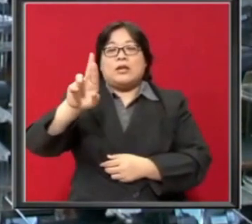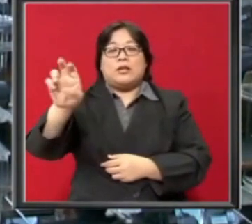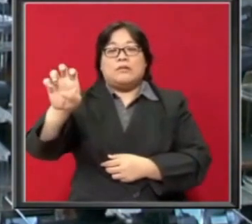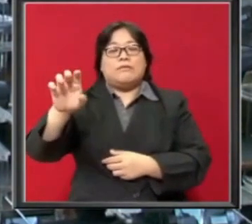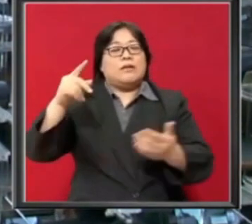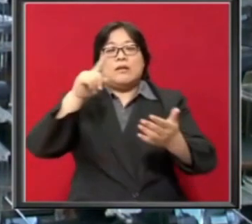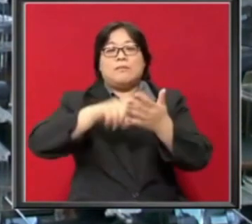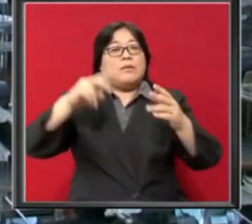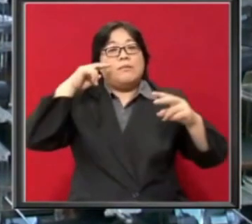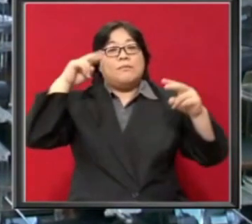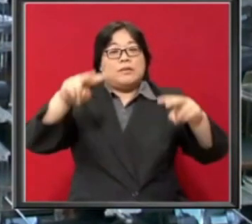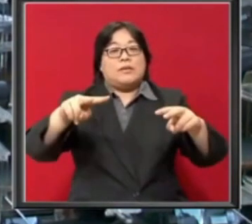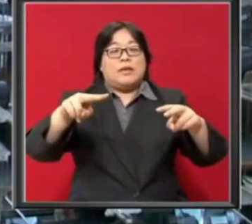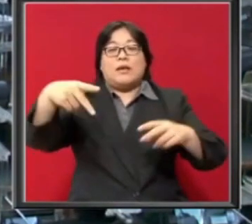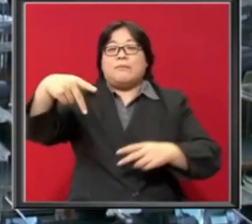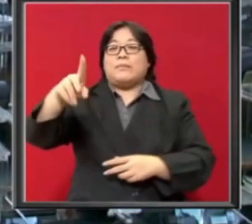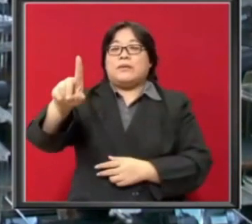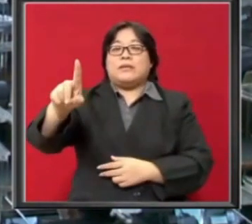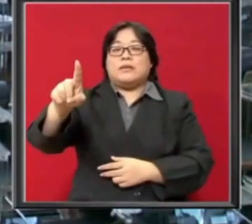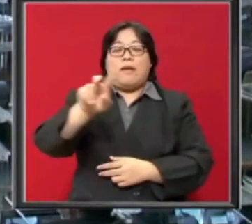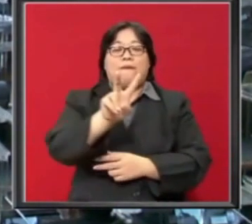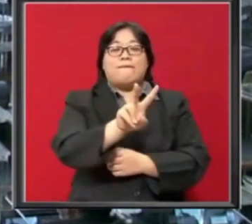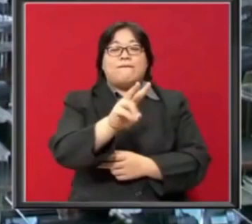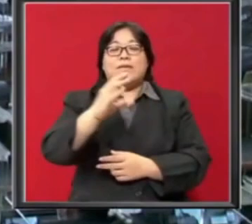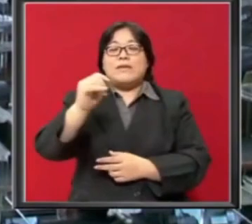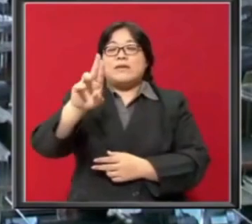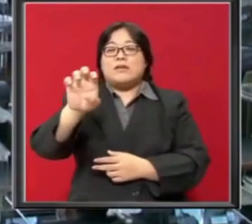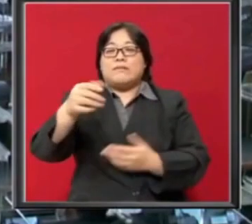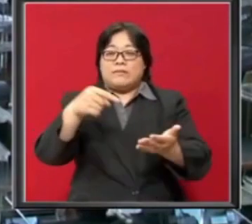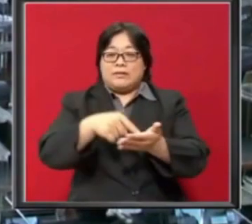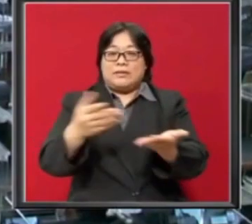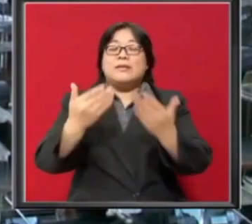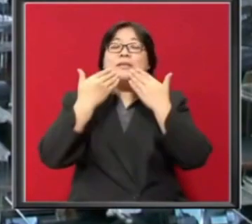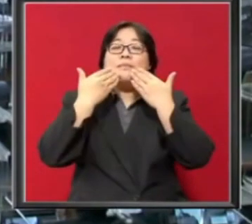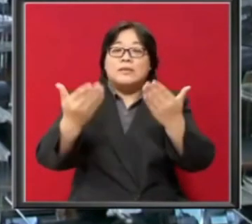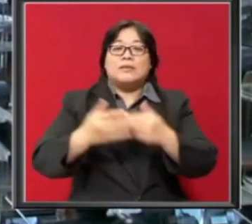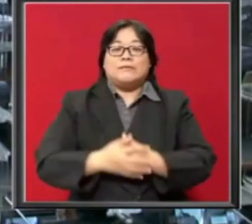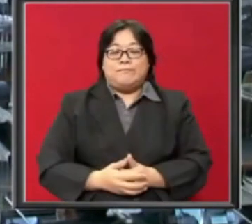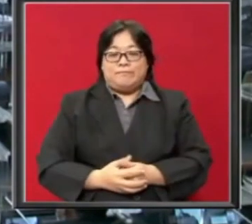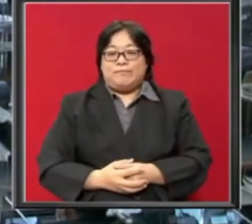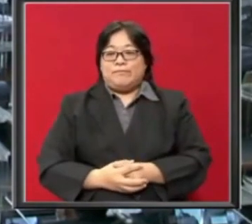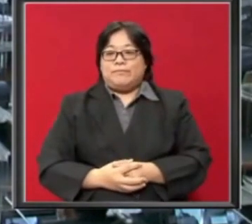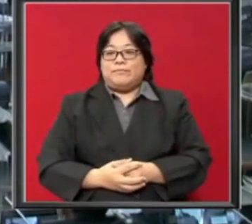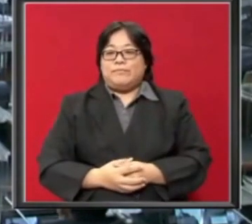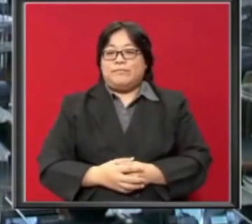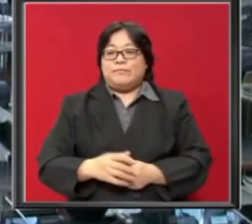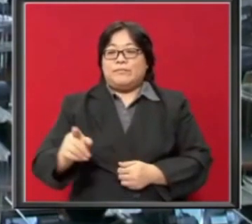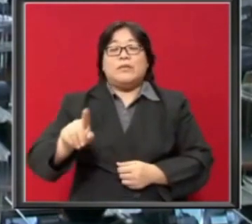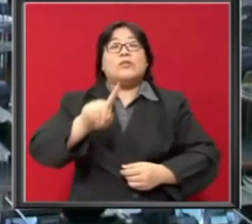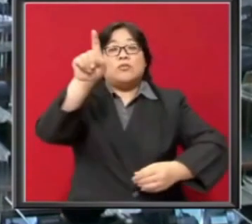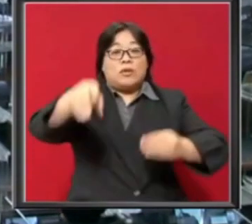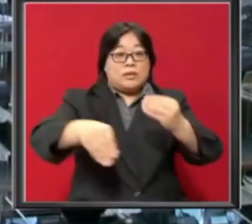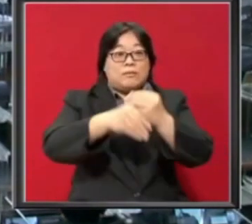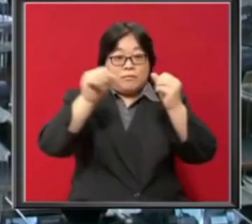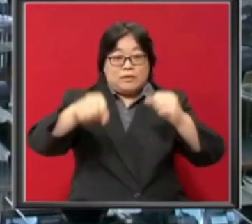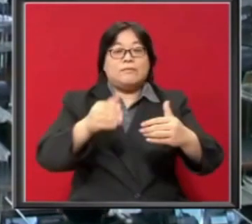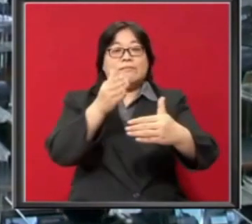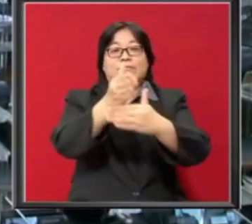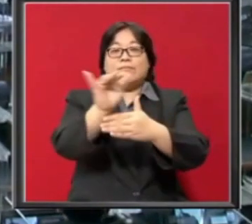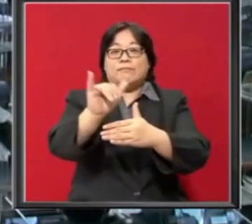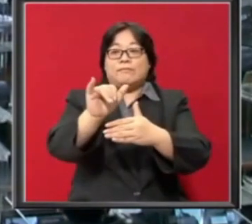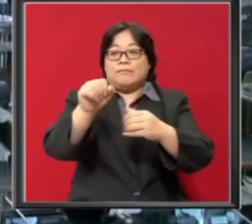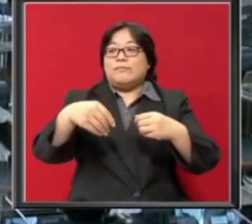Topan dengan Yonghwa for the New Bike ini Makasih besok seorang teman celananya